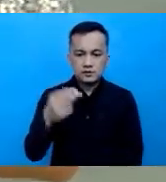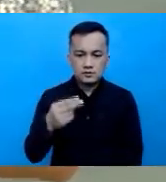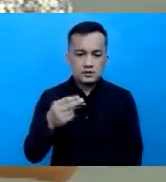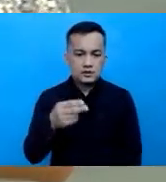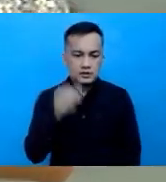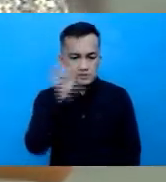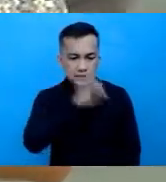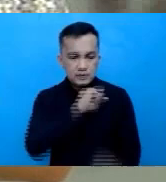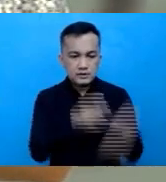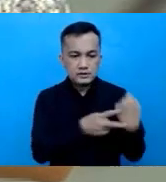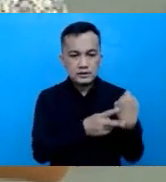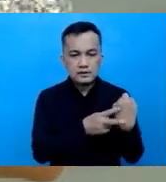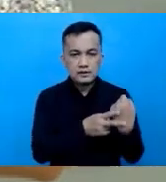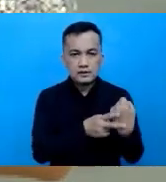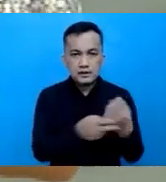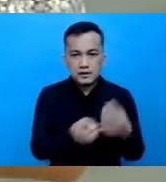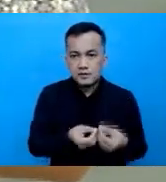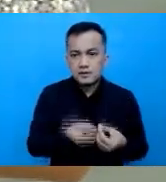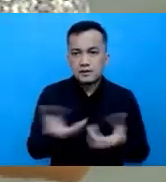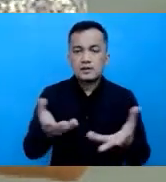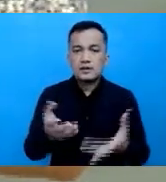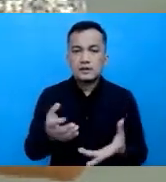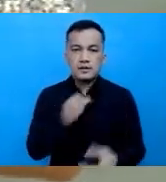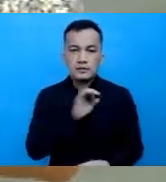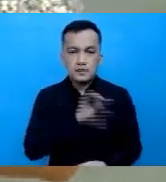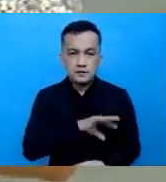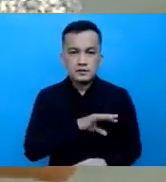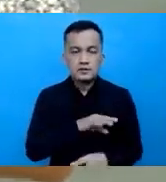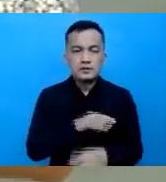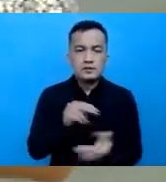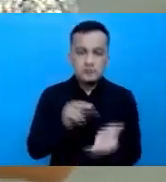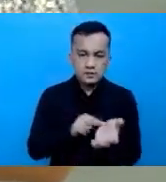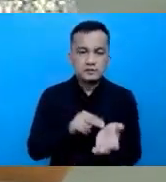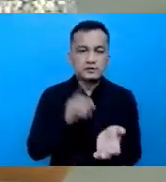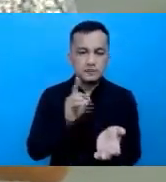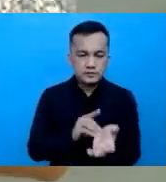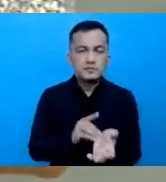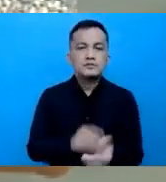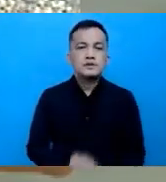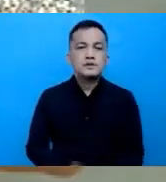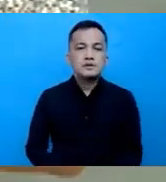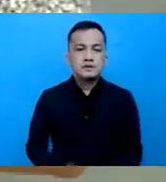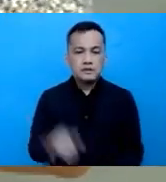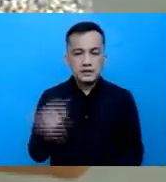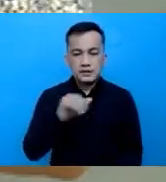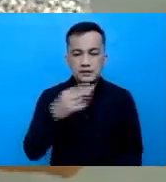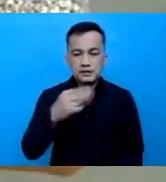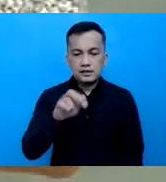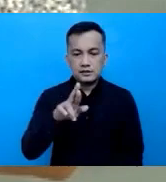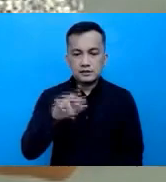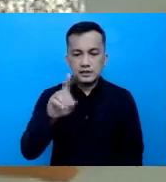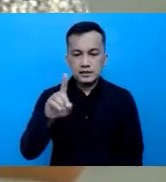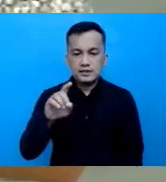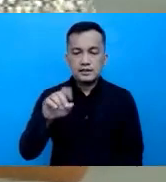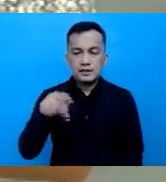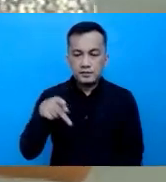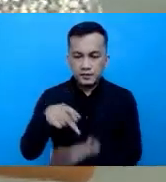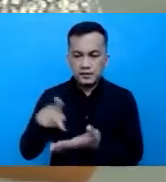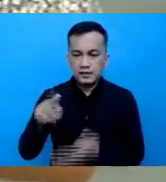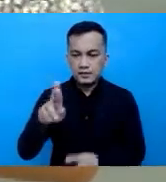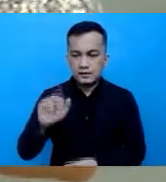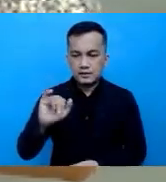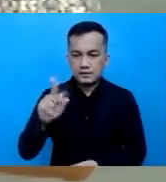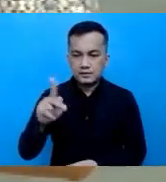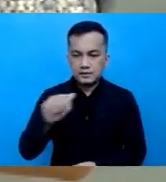para sa pagbibigay ng benepisyo sa mga healthcare workers, gaya na lamang ng hazard pay at risk allowance. Inayuna naman agad ito